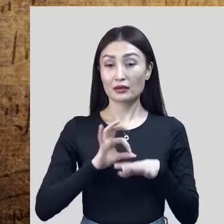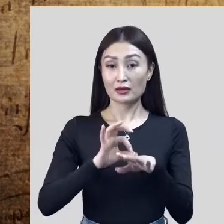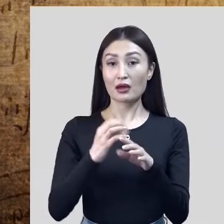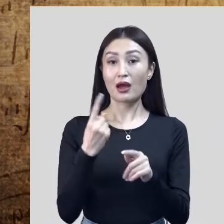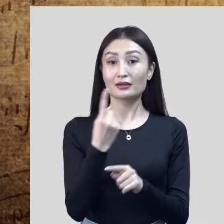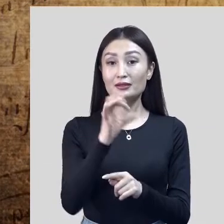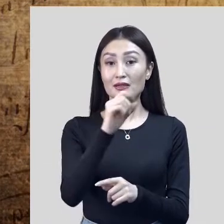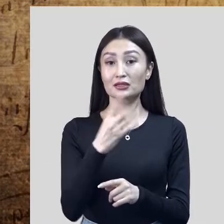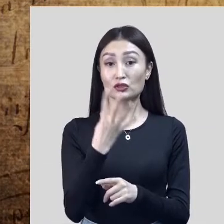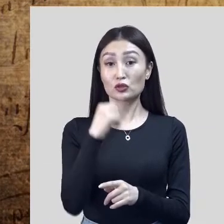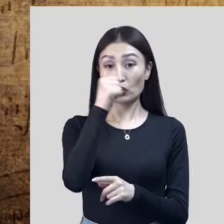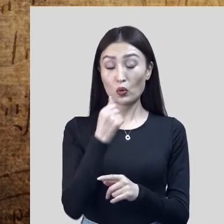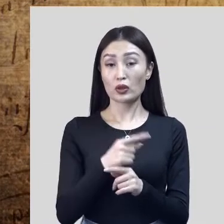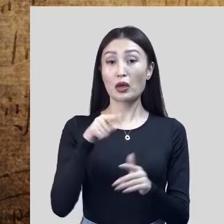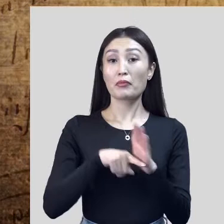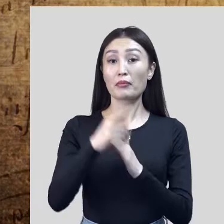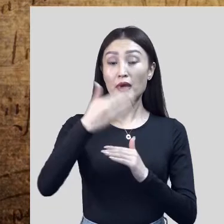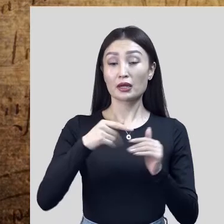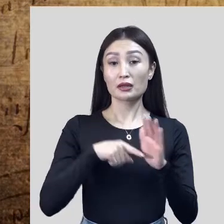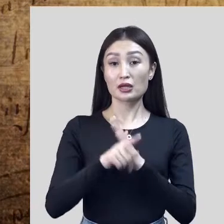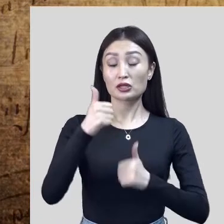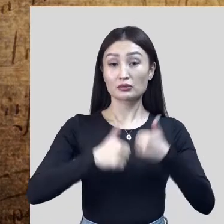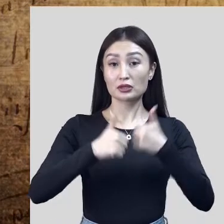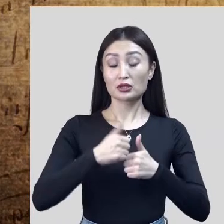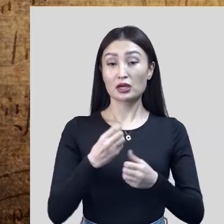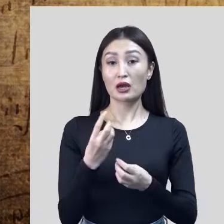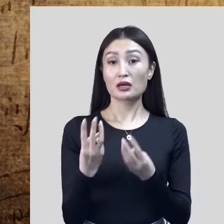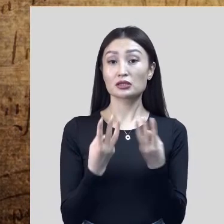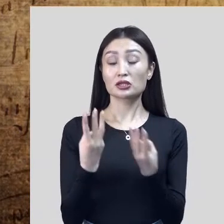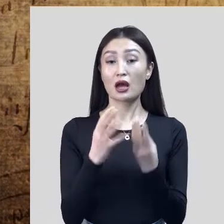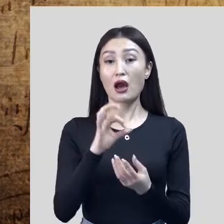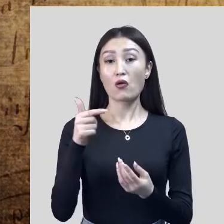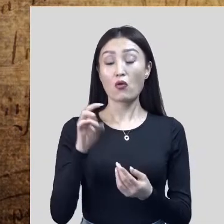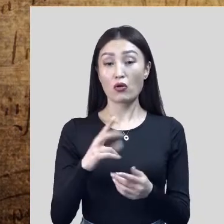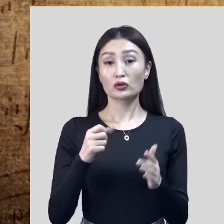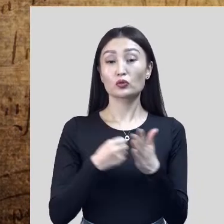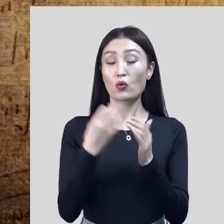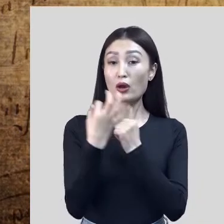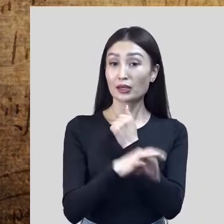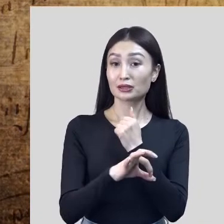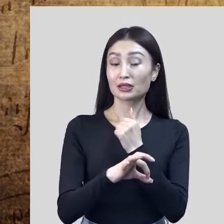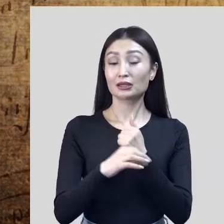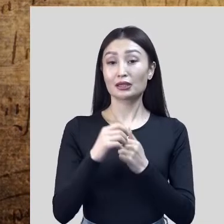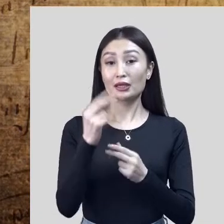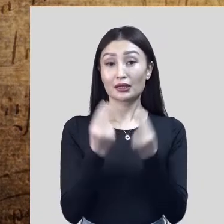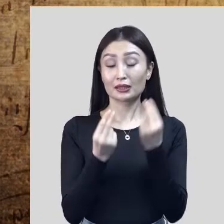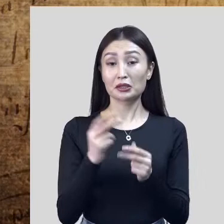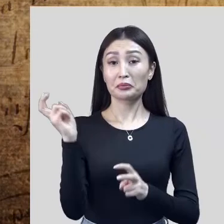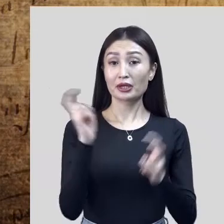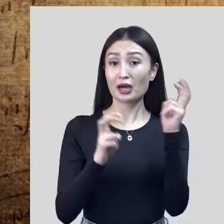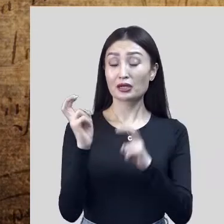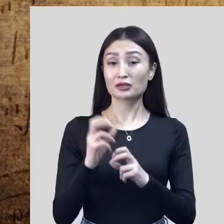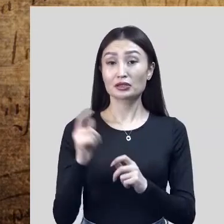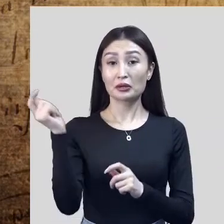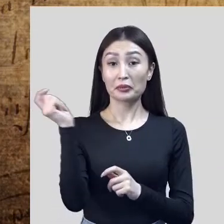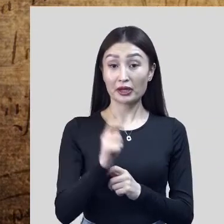один раз в 4 года. Перед началом состязаний на горе Олимп зажигался священный огонь, который горел до окончания игр. Приехавшие со всех сторон